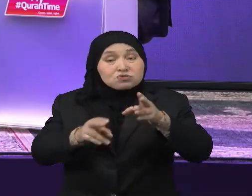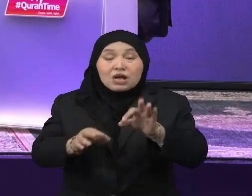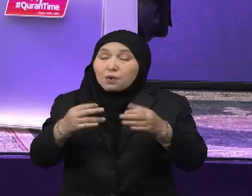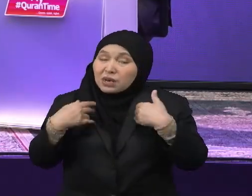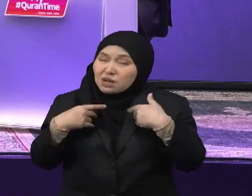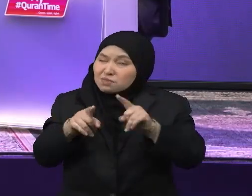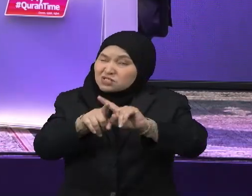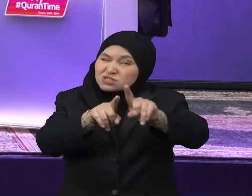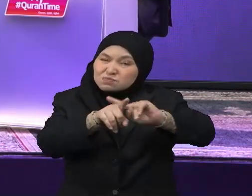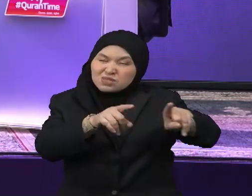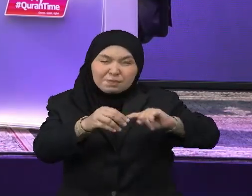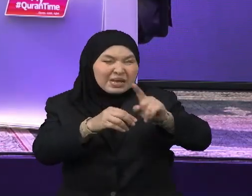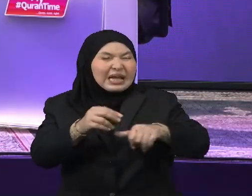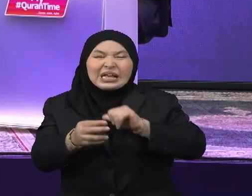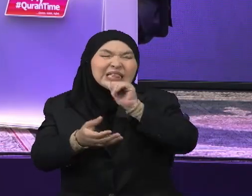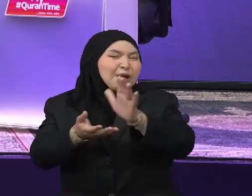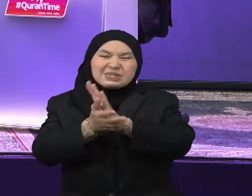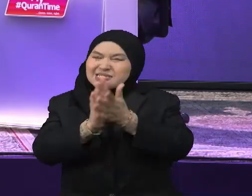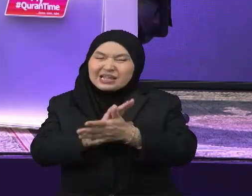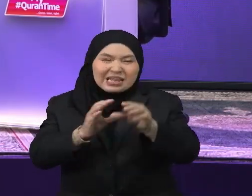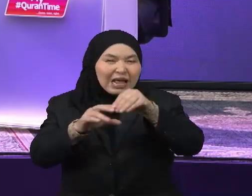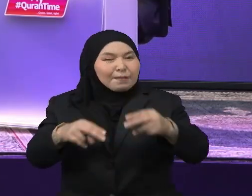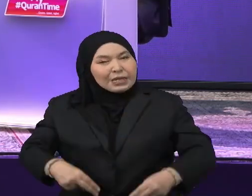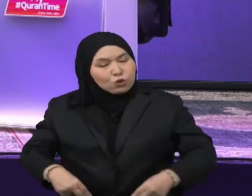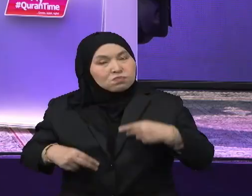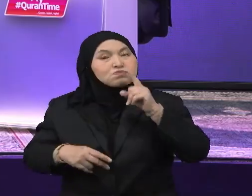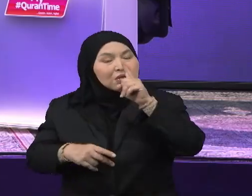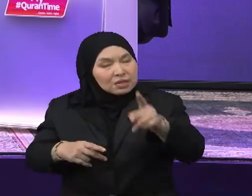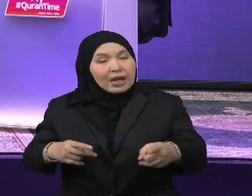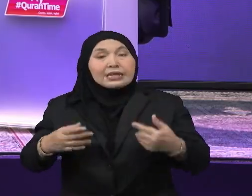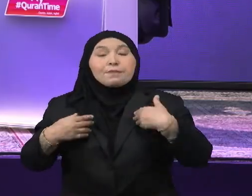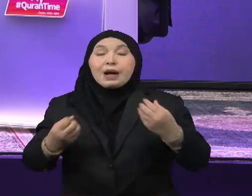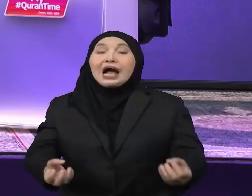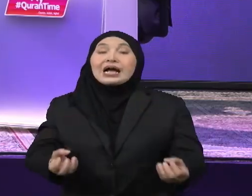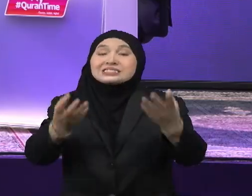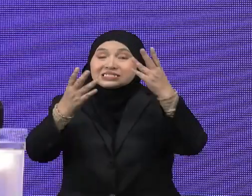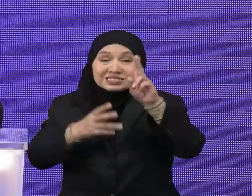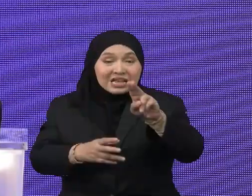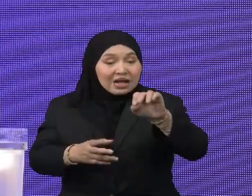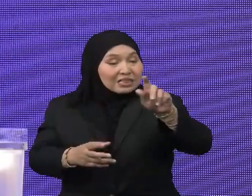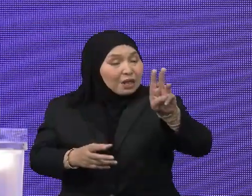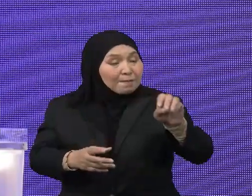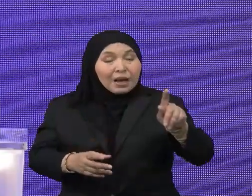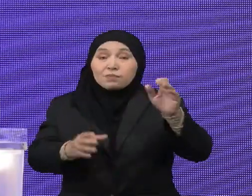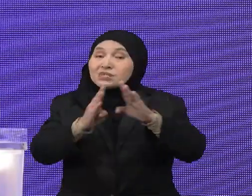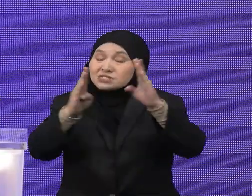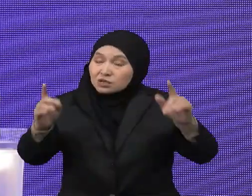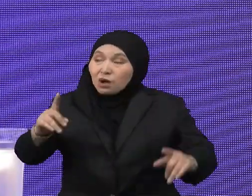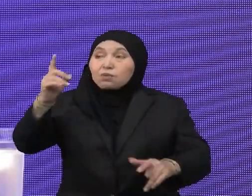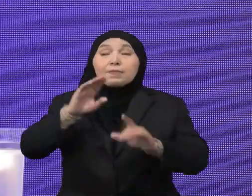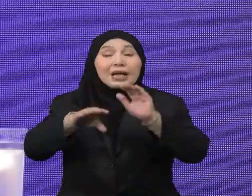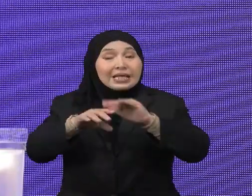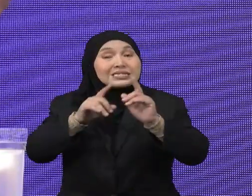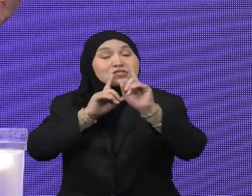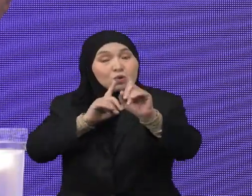macam-macam menjadi dalam hidup Sebenarnya ada banyak nikmat besar yang Allah suruh kita lihat dan